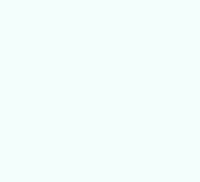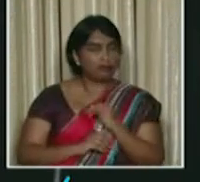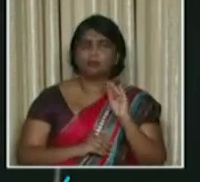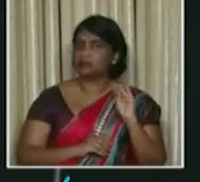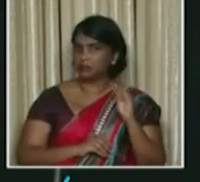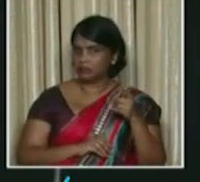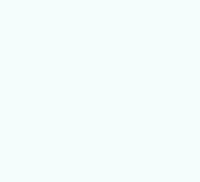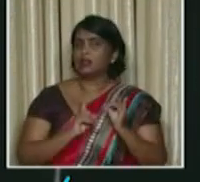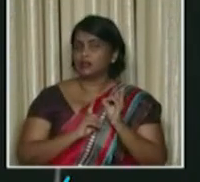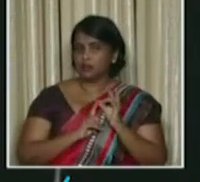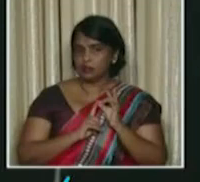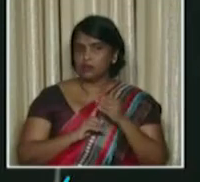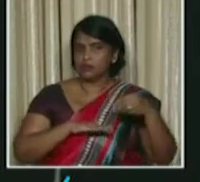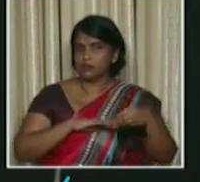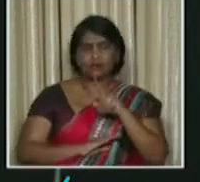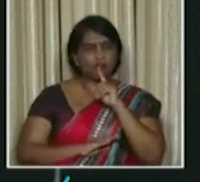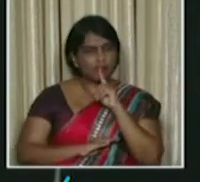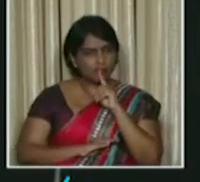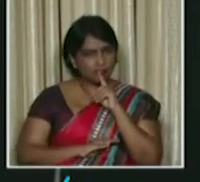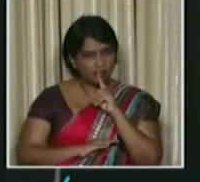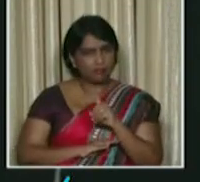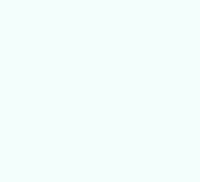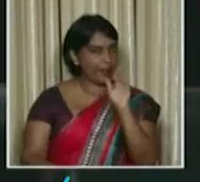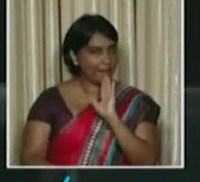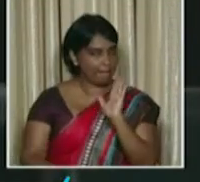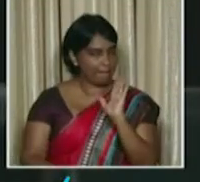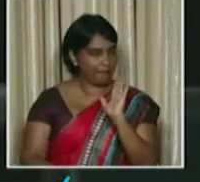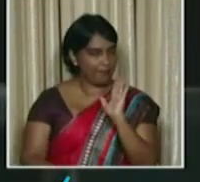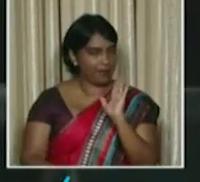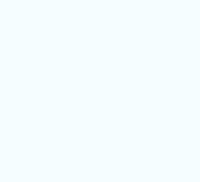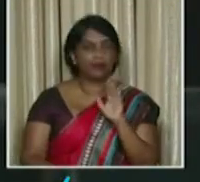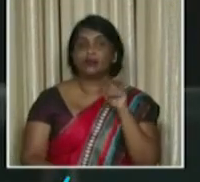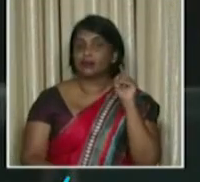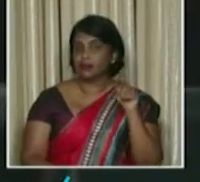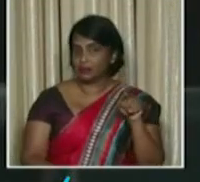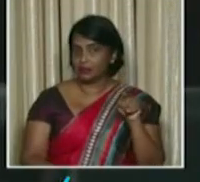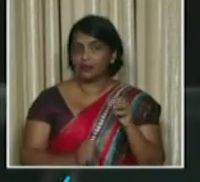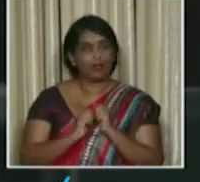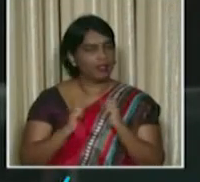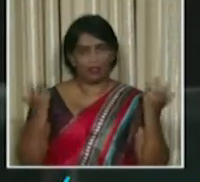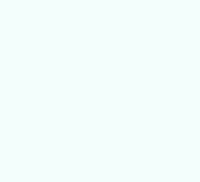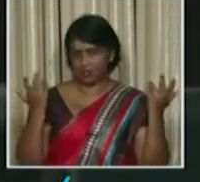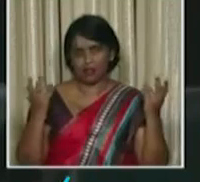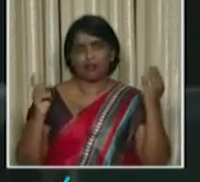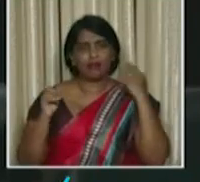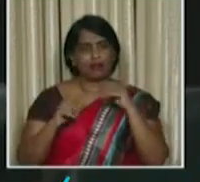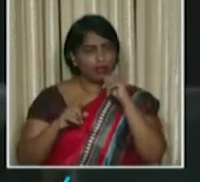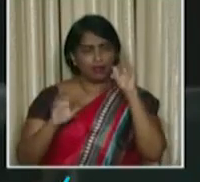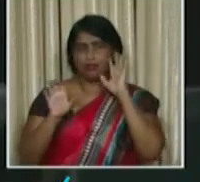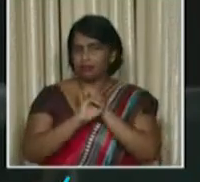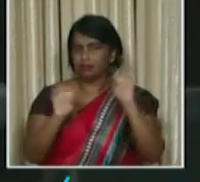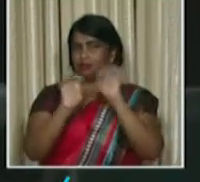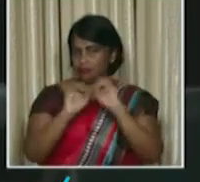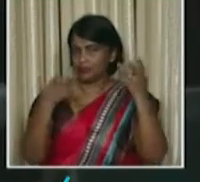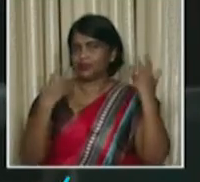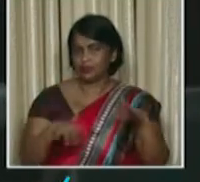යම්කිසි ඇමතිවරයෙක් පගාවක් ඉල්ලුවා කියලා ඒක මේ අය ඉවත් වුණා එහෙම දෙයක් වෙලා නැහැ. මේ පිළිබඳව මම ප්‍රකාශ